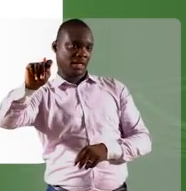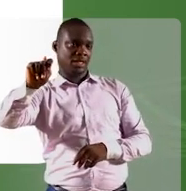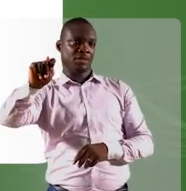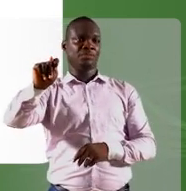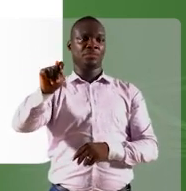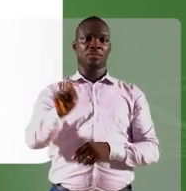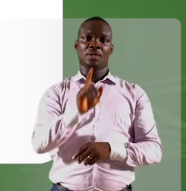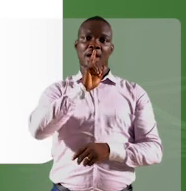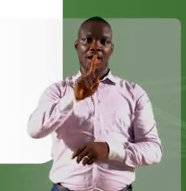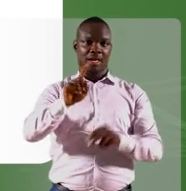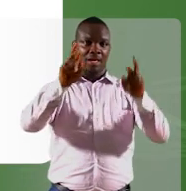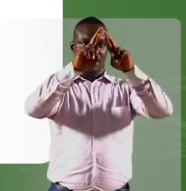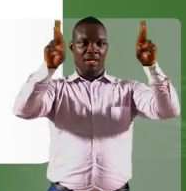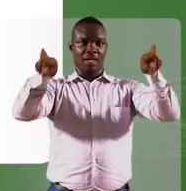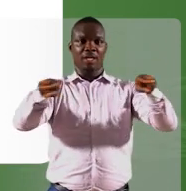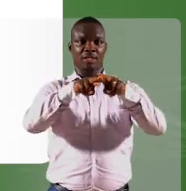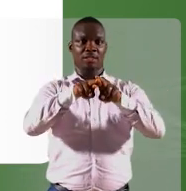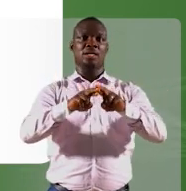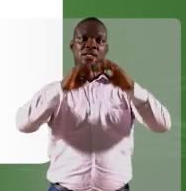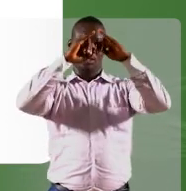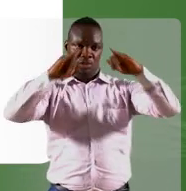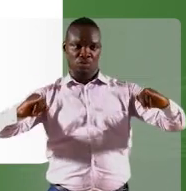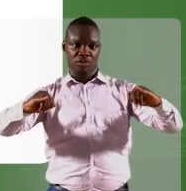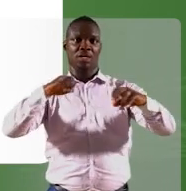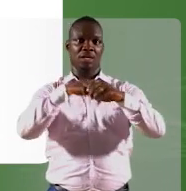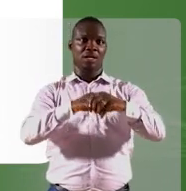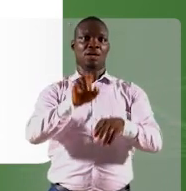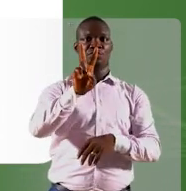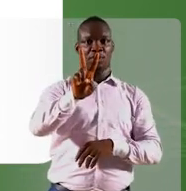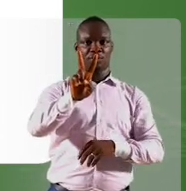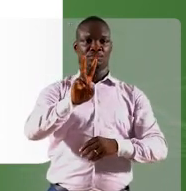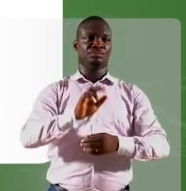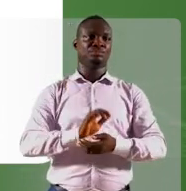VUT est rectangle isocèle en V.